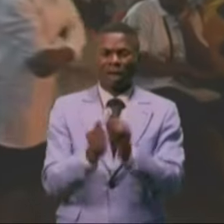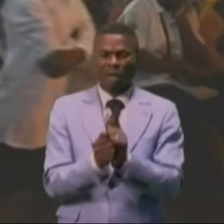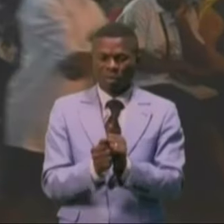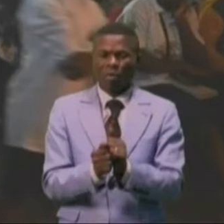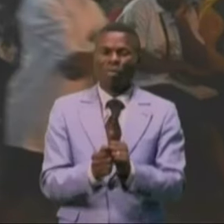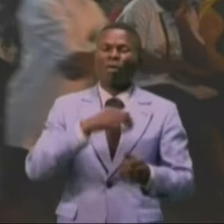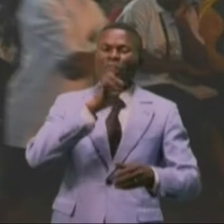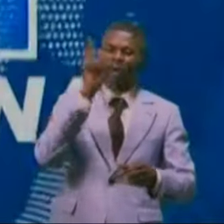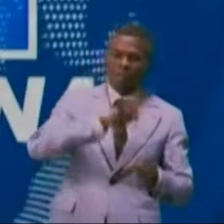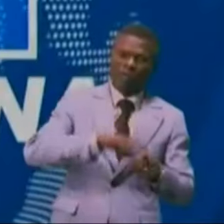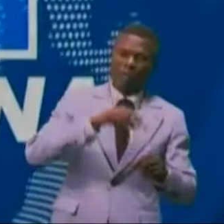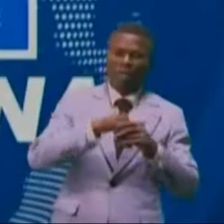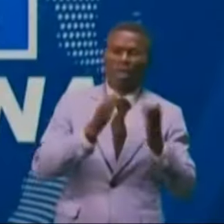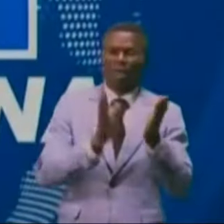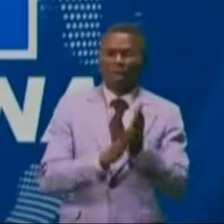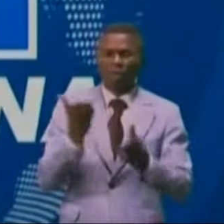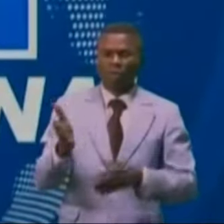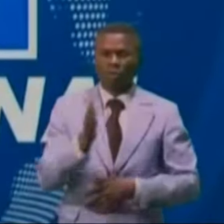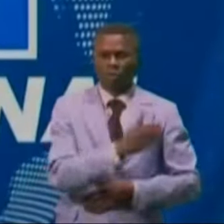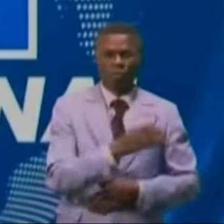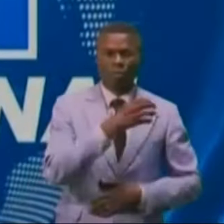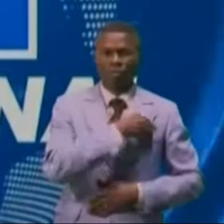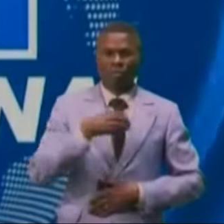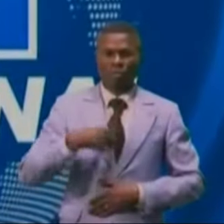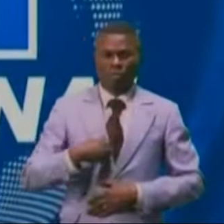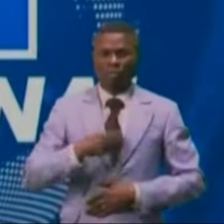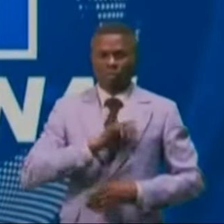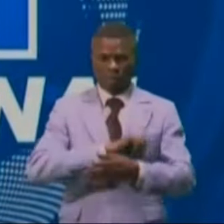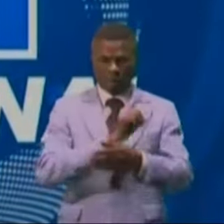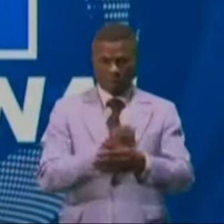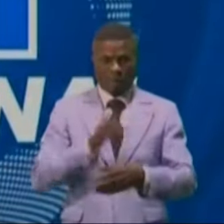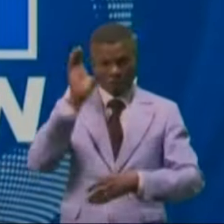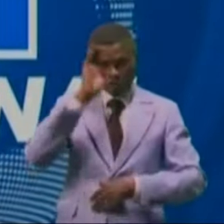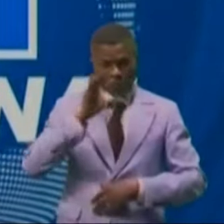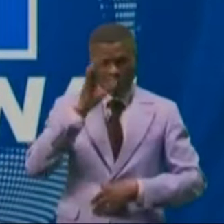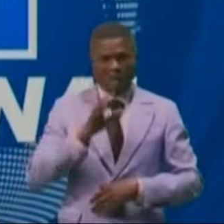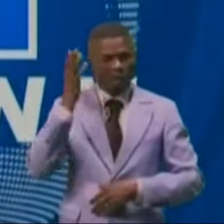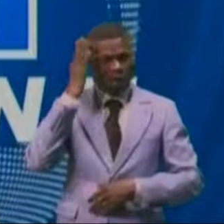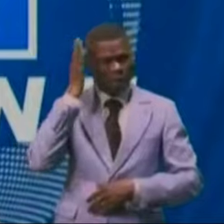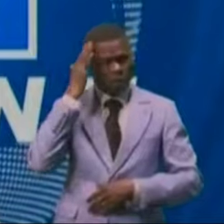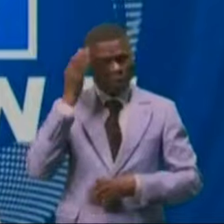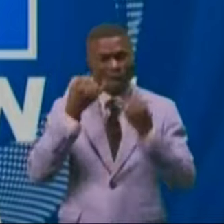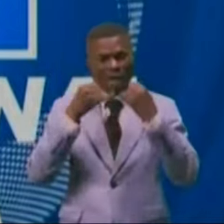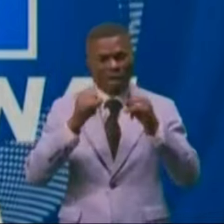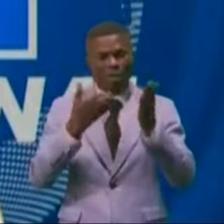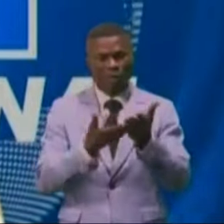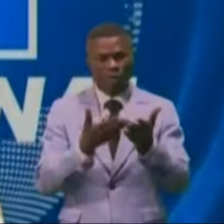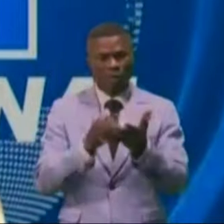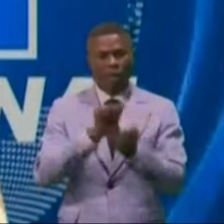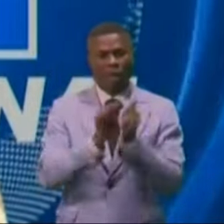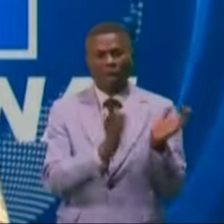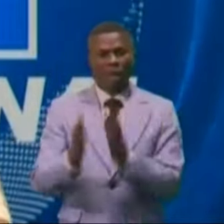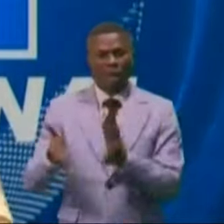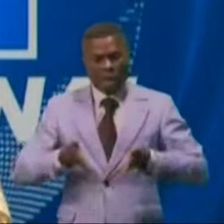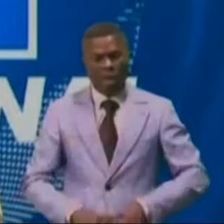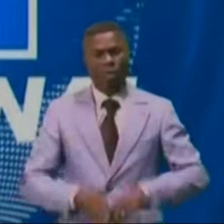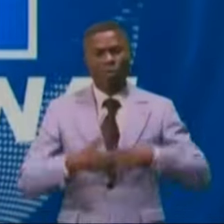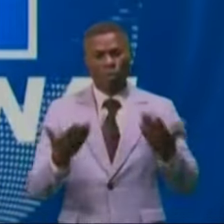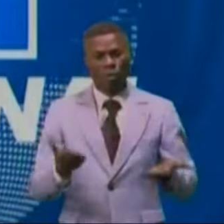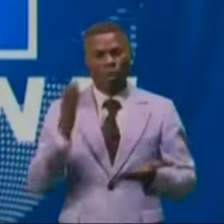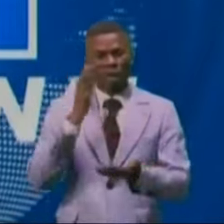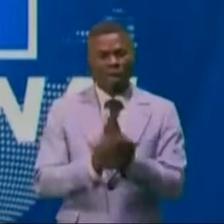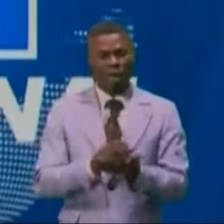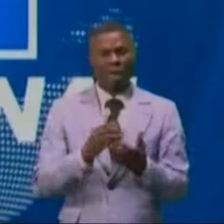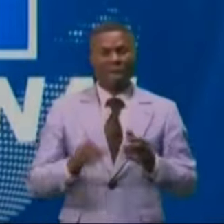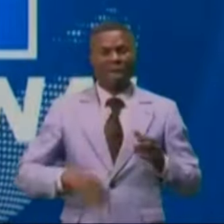sexuel. Les femmes enceintes doivent chercher à s'informer à la source sur la préparation prénatale et éradiquer les